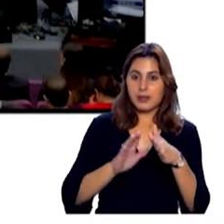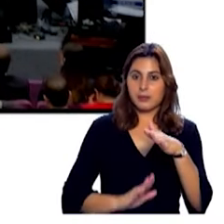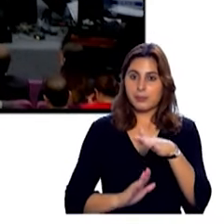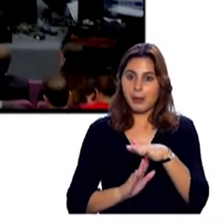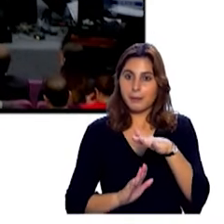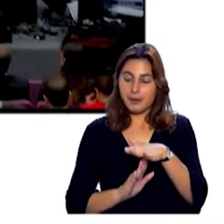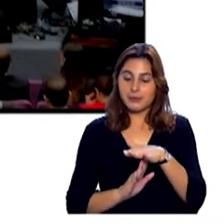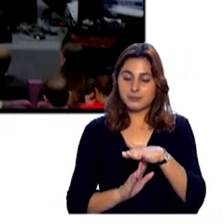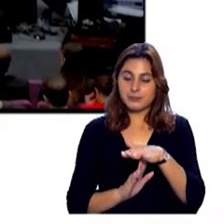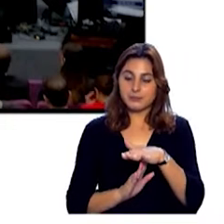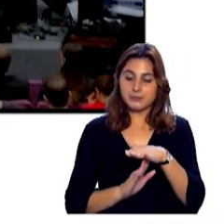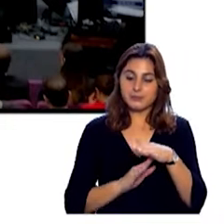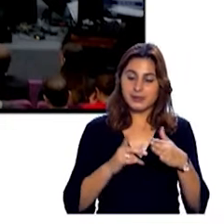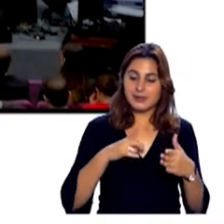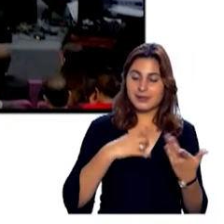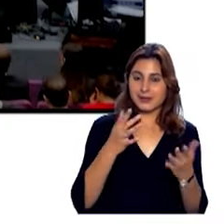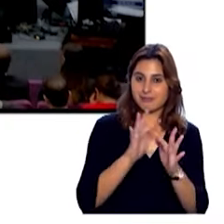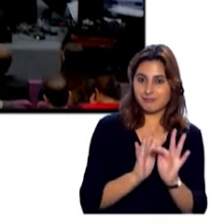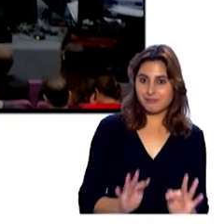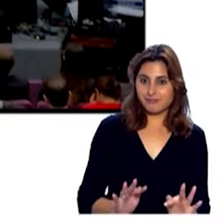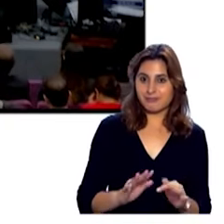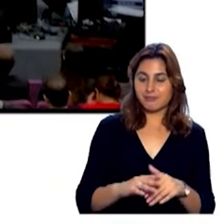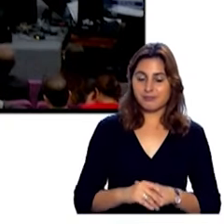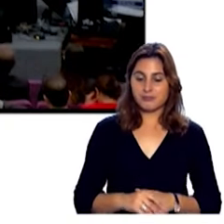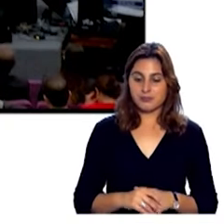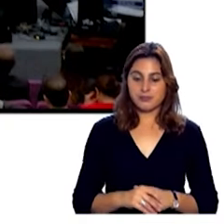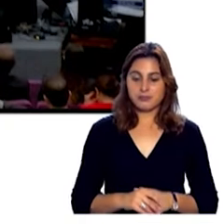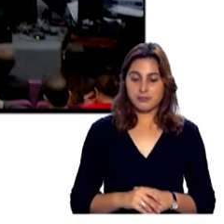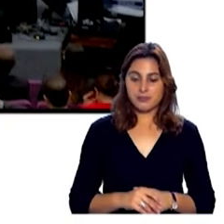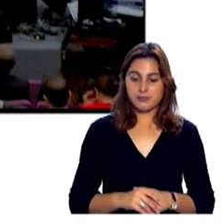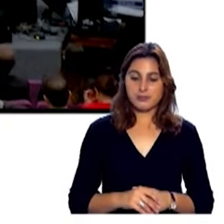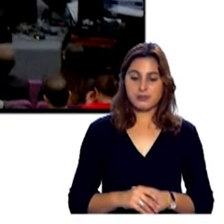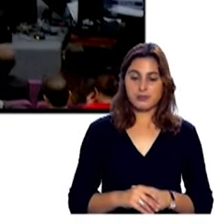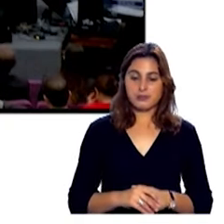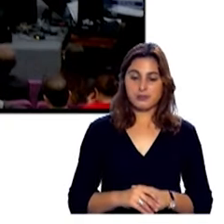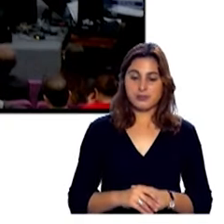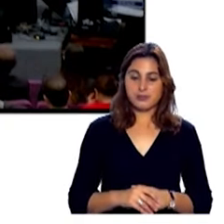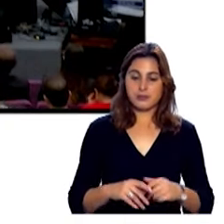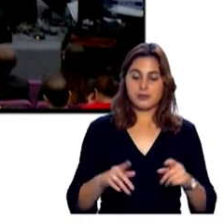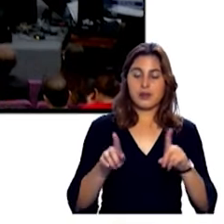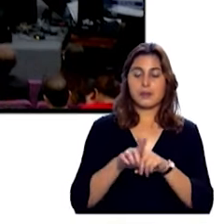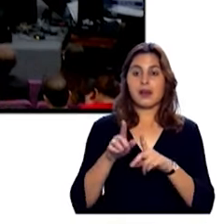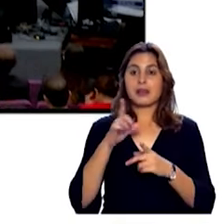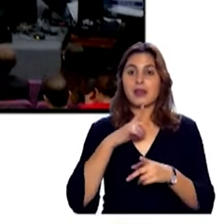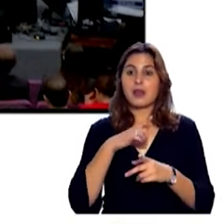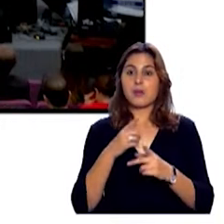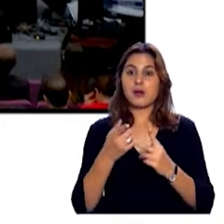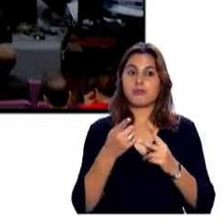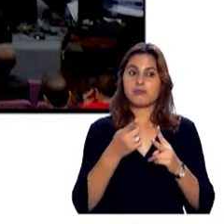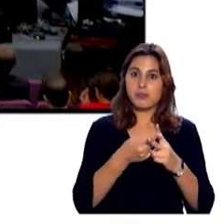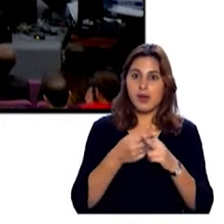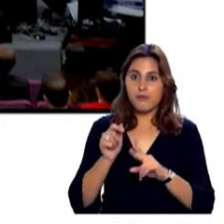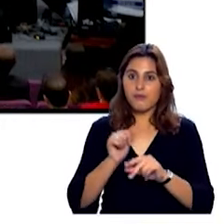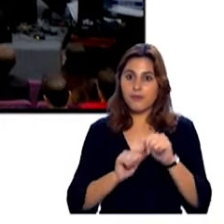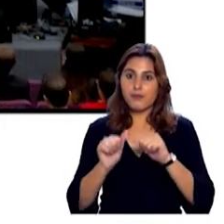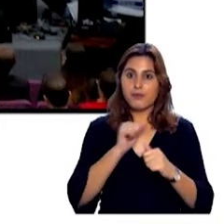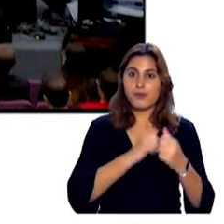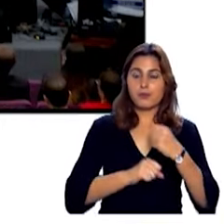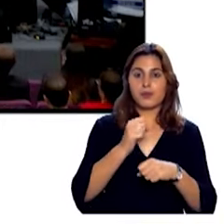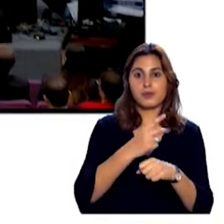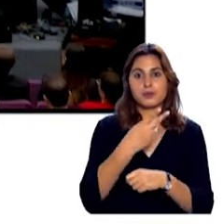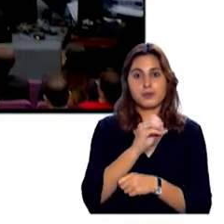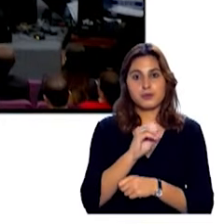stata addirittura esas perata Dalla recente riforma del 2022 che ha introdotto una Sorta di filtro fai da